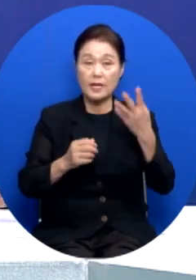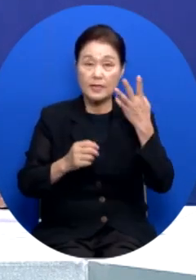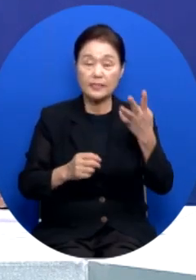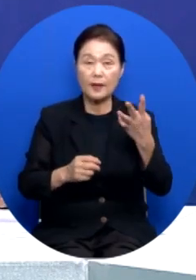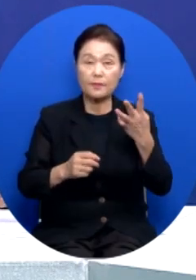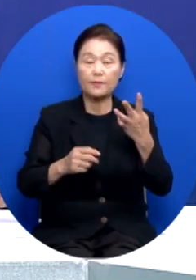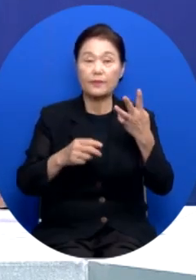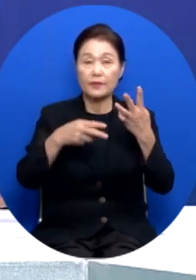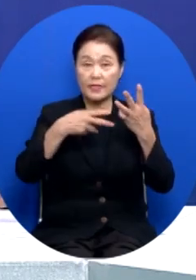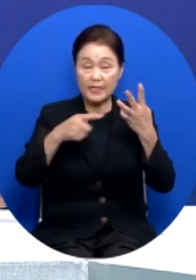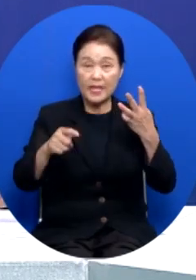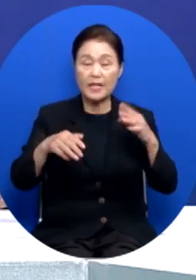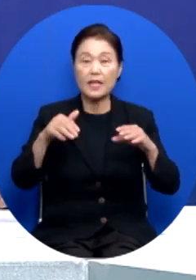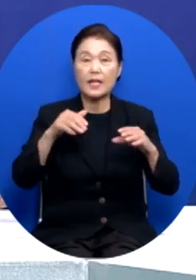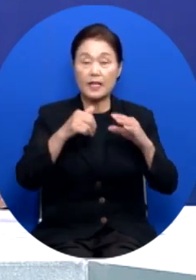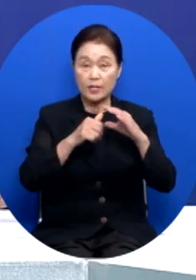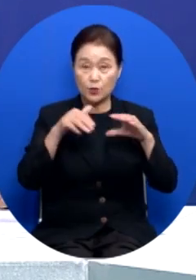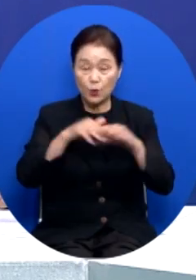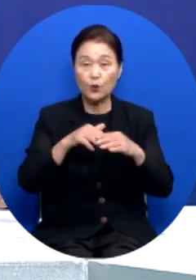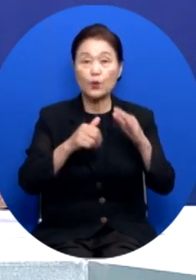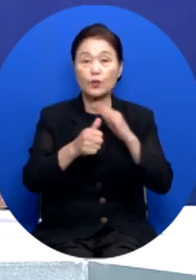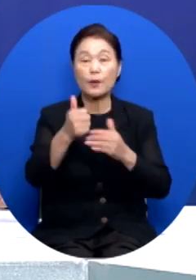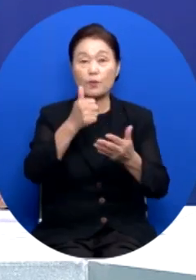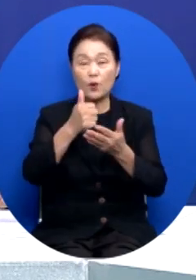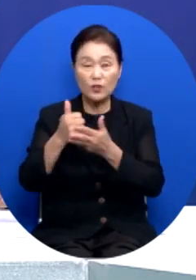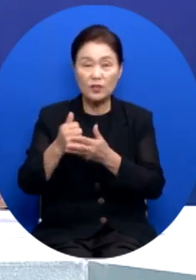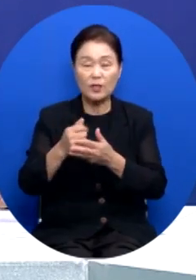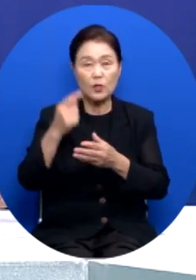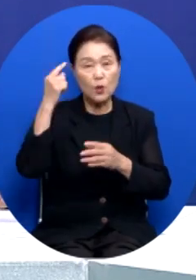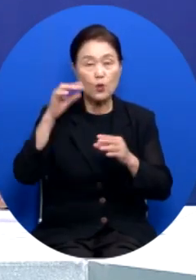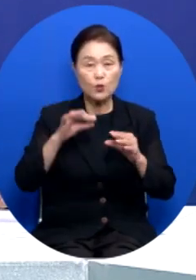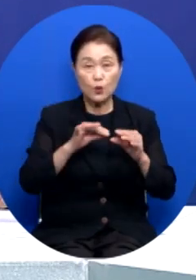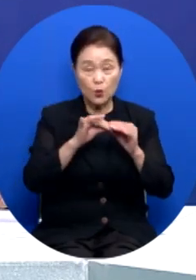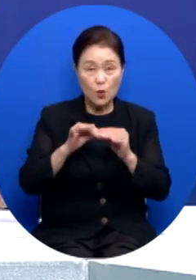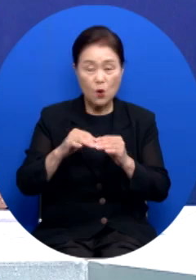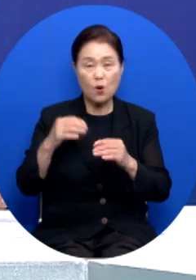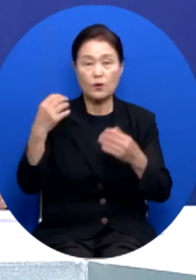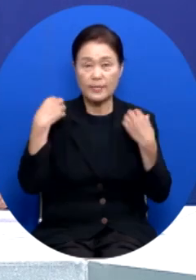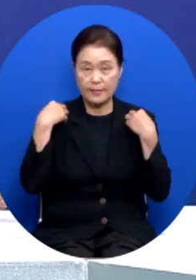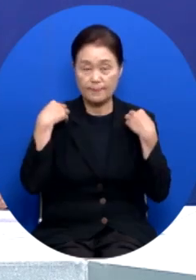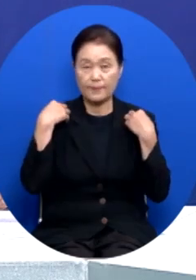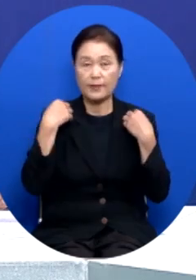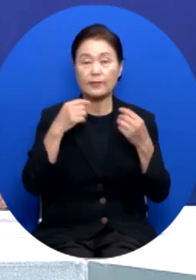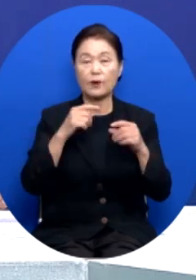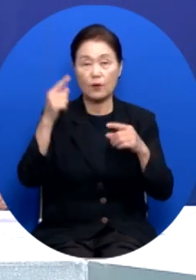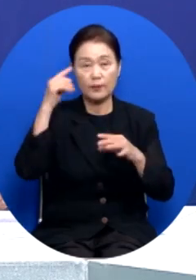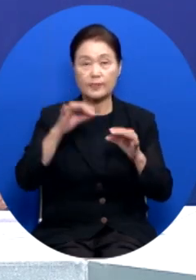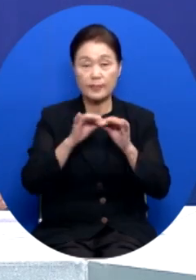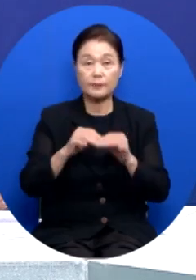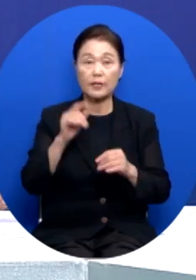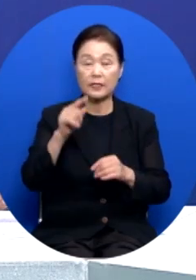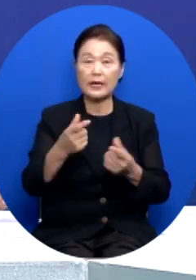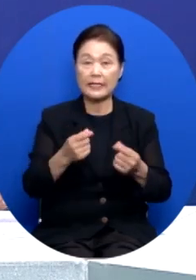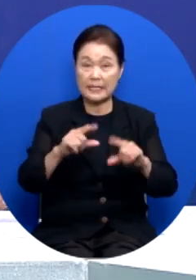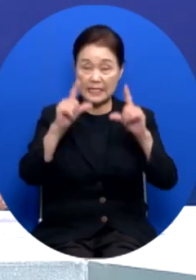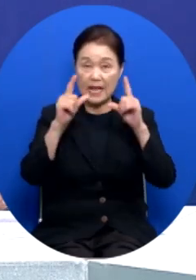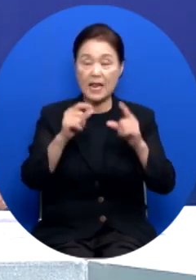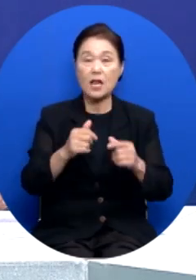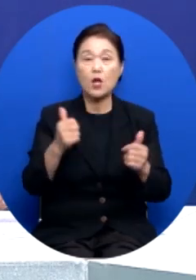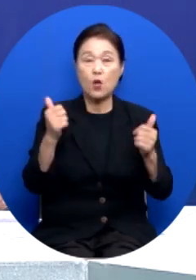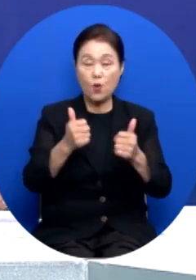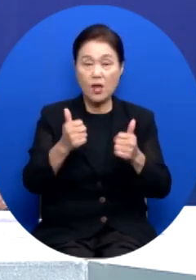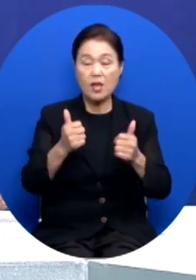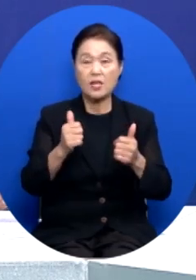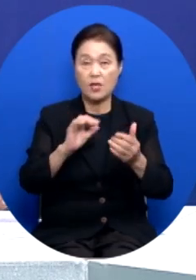대표들은 생명 존중 정신으로 종교인의 공적 책임을 다하자는 데 뜻을 함께했습니다. 또 같은 날 한교총은 상임회장단